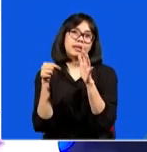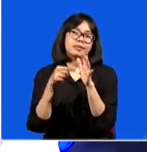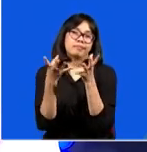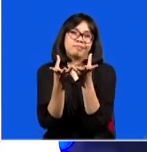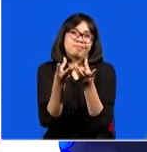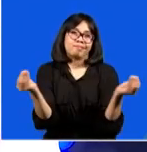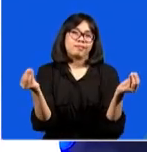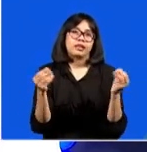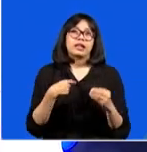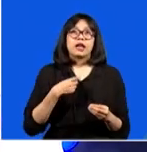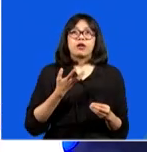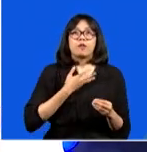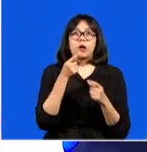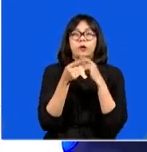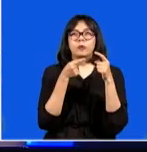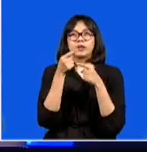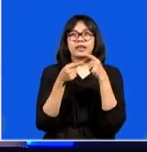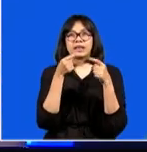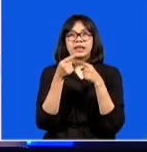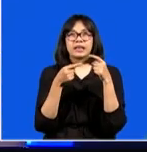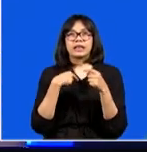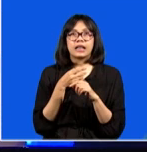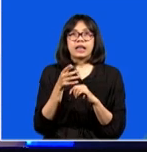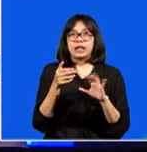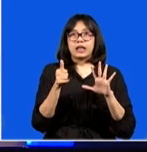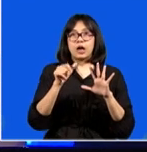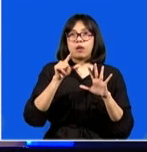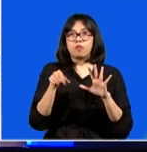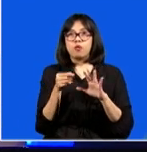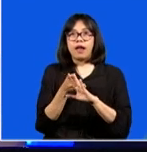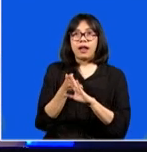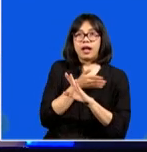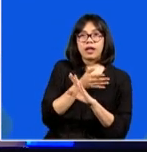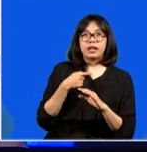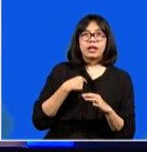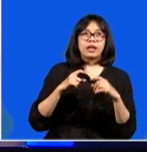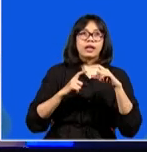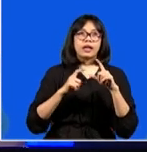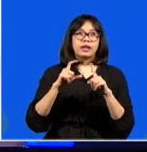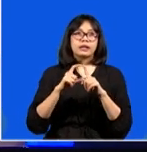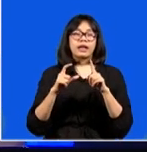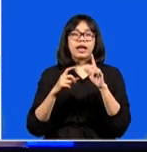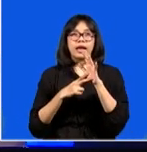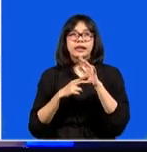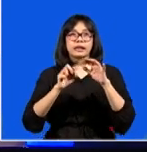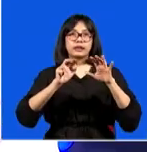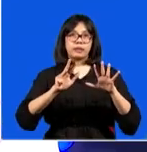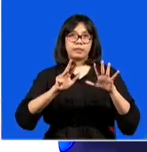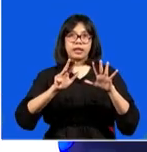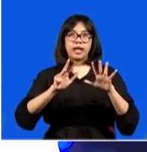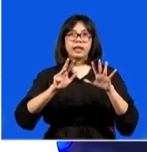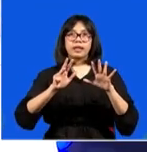saya ingin berbagi sedikit saya baru 6 bulan yang lalu Pak ditugaskan di SD 9 Padang Sambian ini Ketika saya